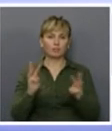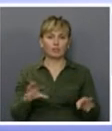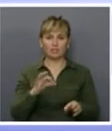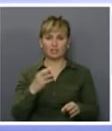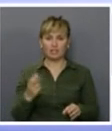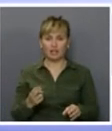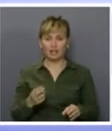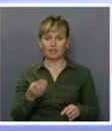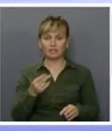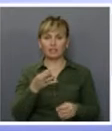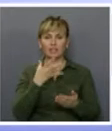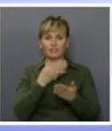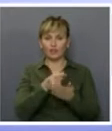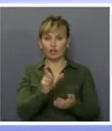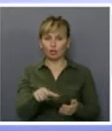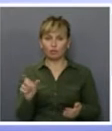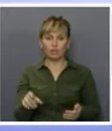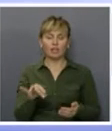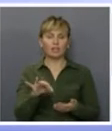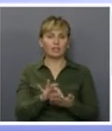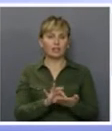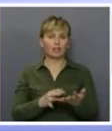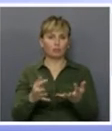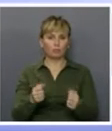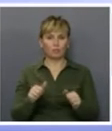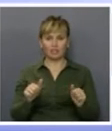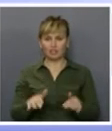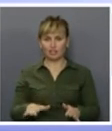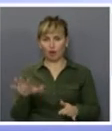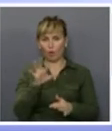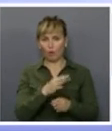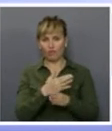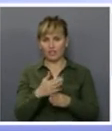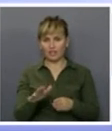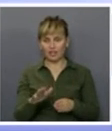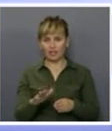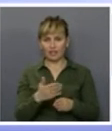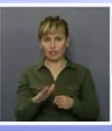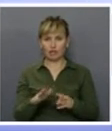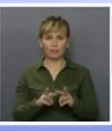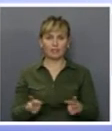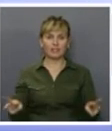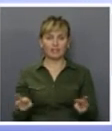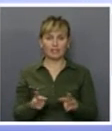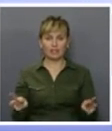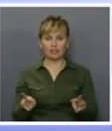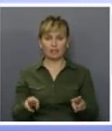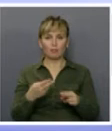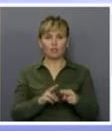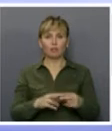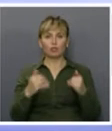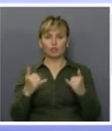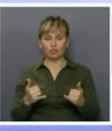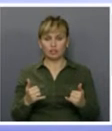блага для своих граждан, то сразу же принимается решение о выделении отдельного министерства. Потому что, допустим, как сейчас, мы